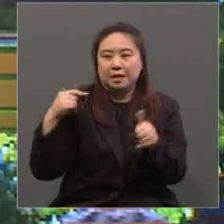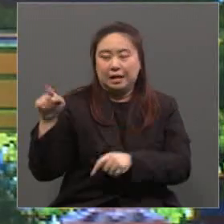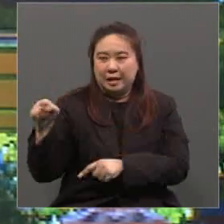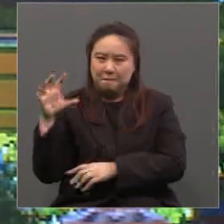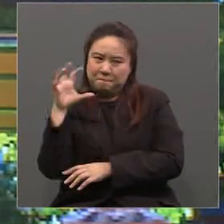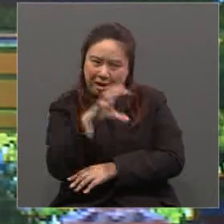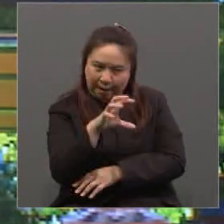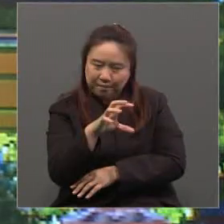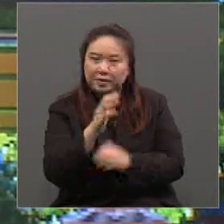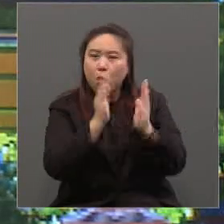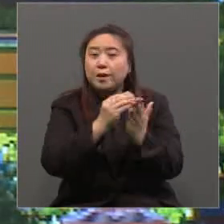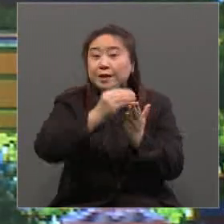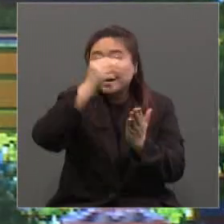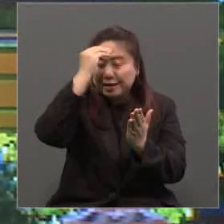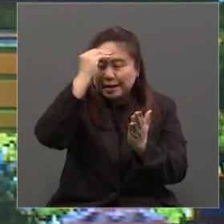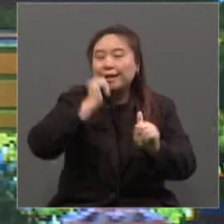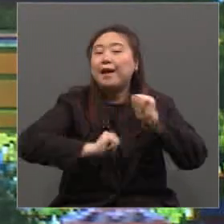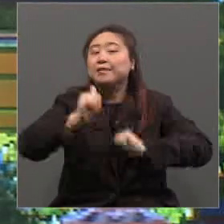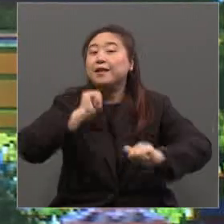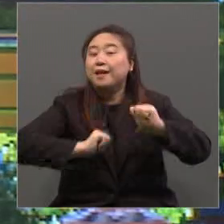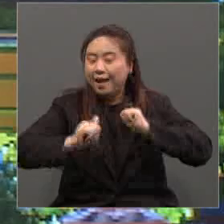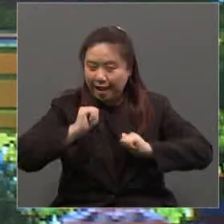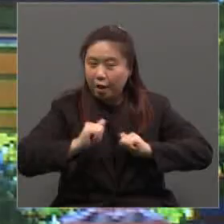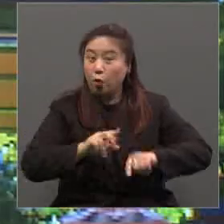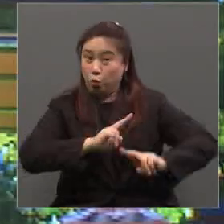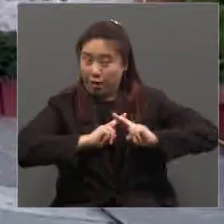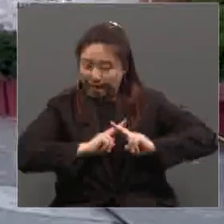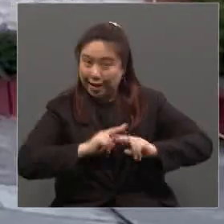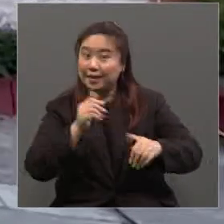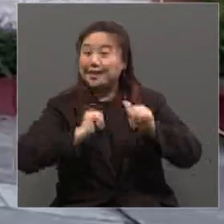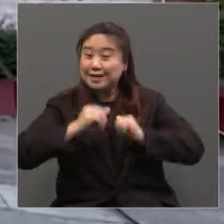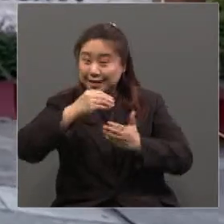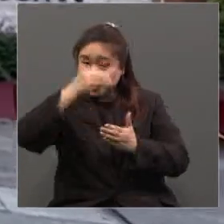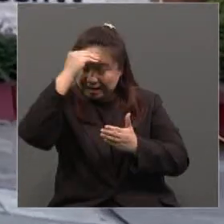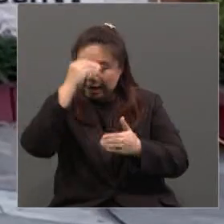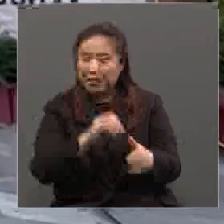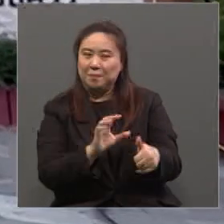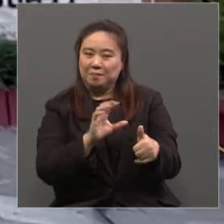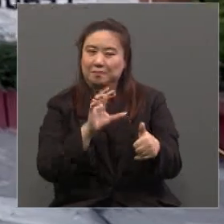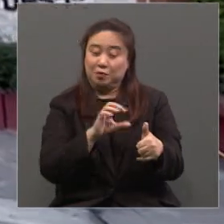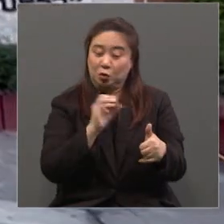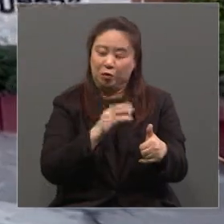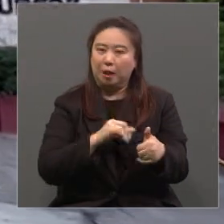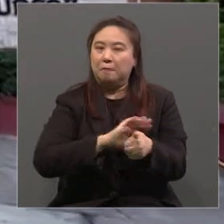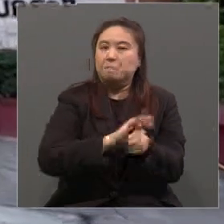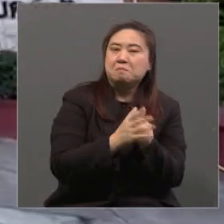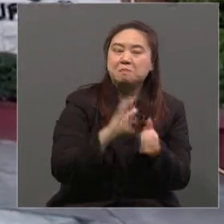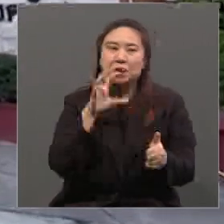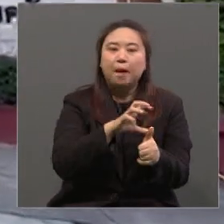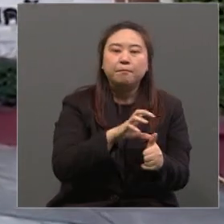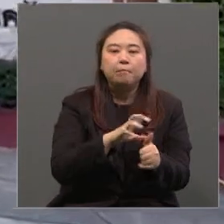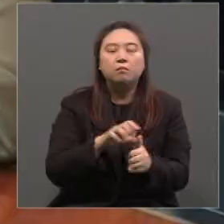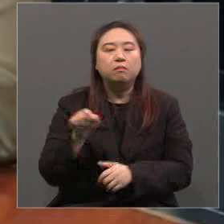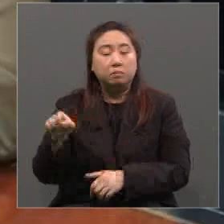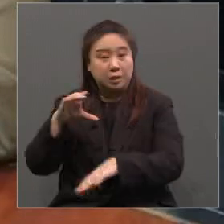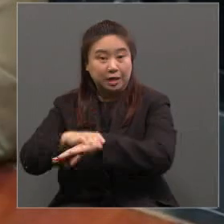คับทำอนาจารกับนักเรียนการแสดงในสังกัดของตนเองด้วยค่ะซึ่งระหว่างถูกควบคุมตัวนะคะผู้ต้องหาเนี่ย